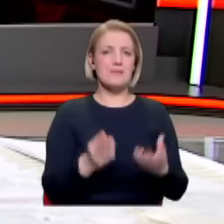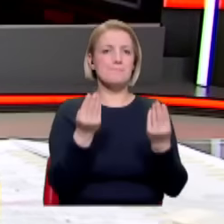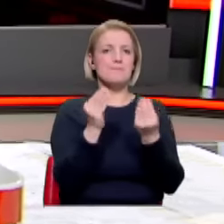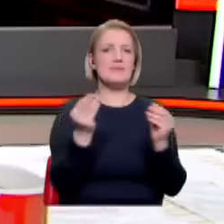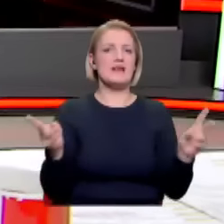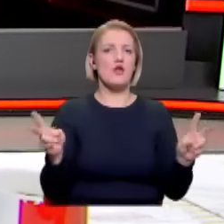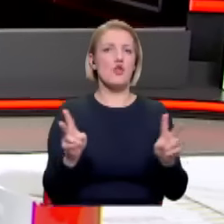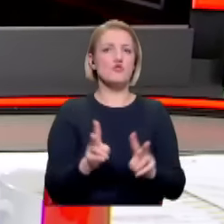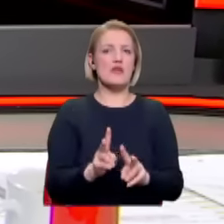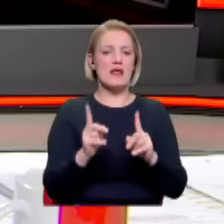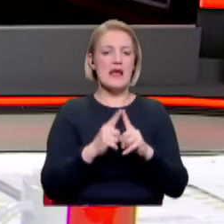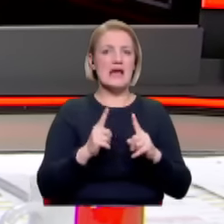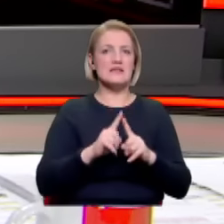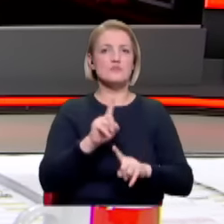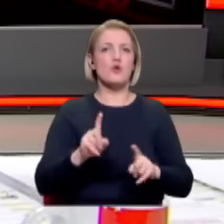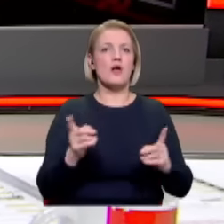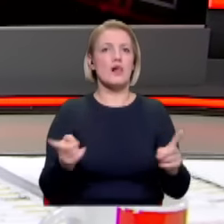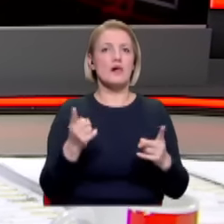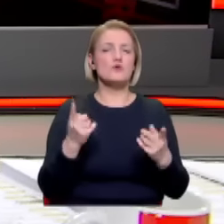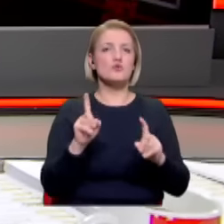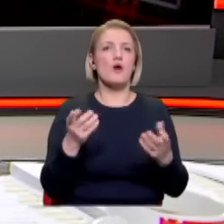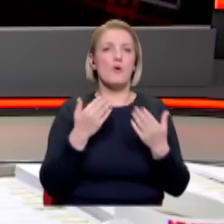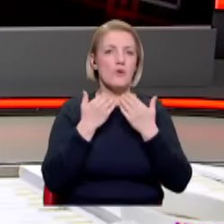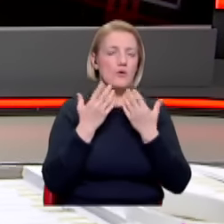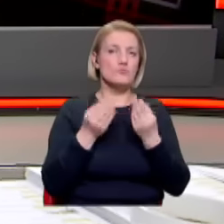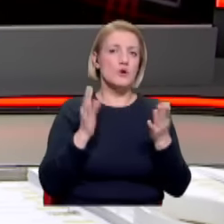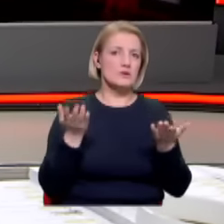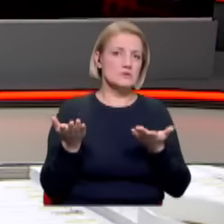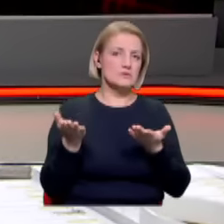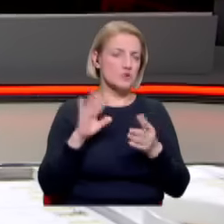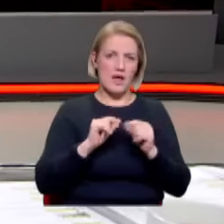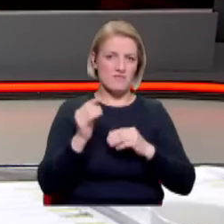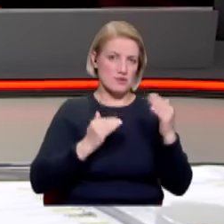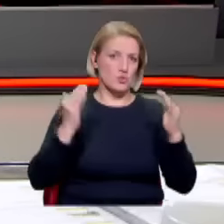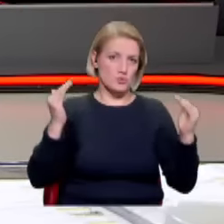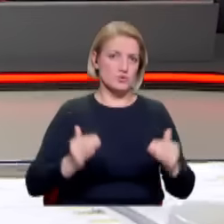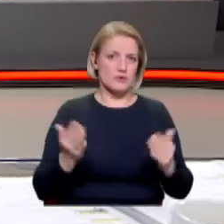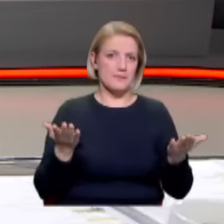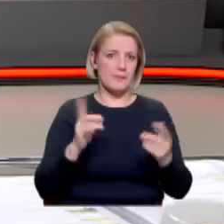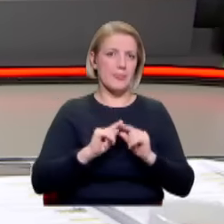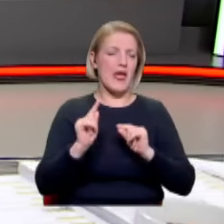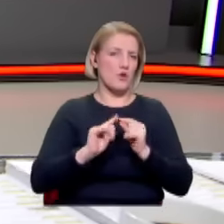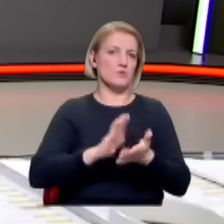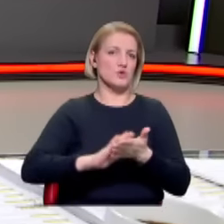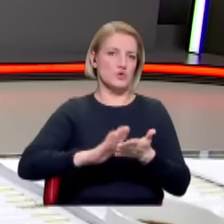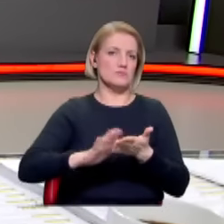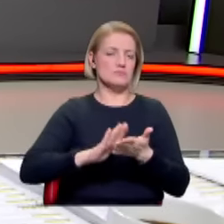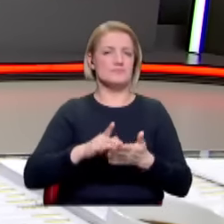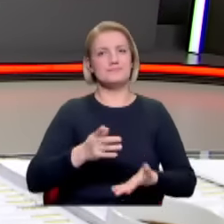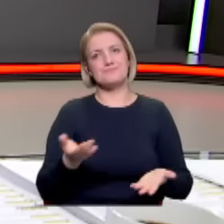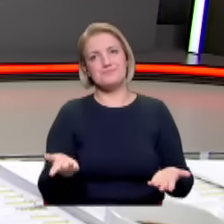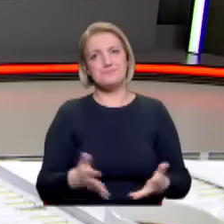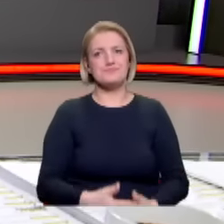Bebekleri katledenlerden hesap sorulamıyor bu ülkede. Sonra enflasyonu düşüreceğiz, ekonomiyi düzelteceğiz falan